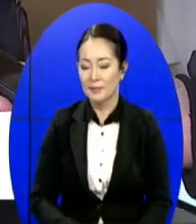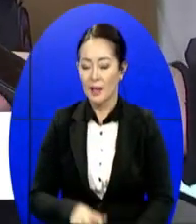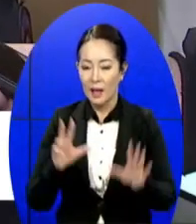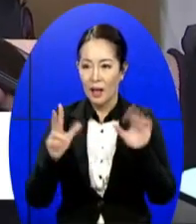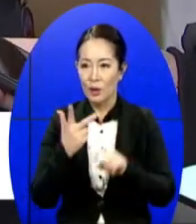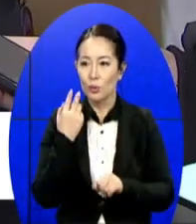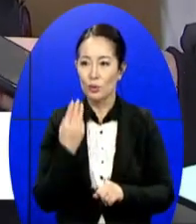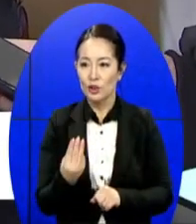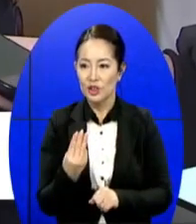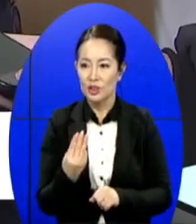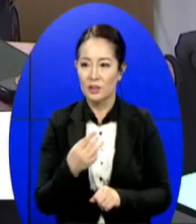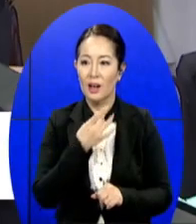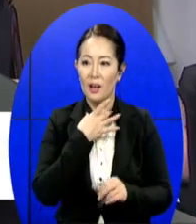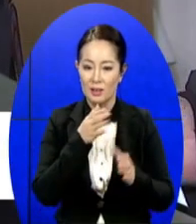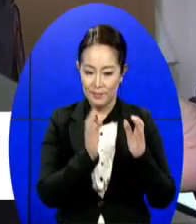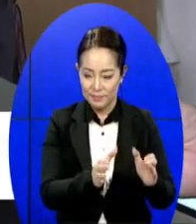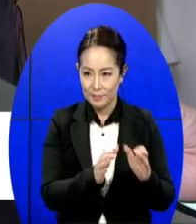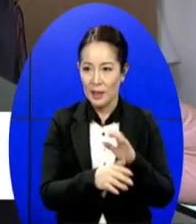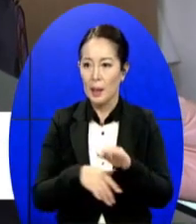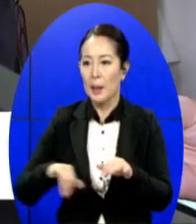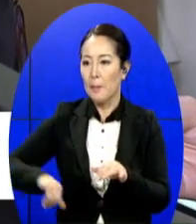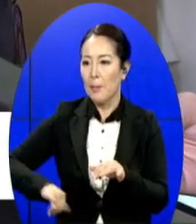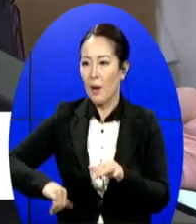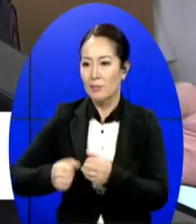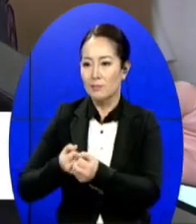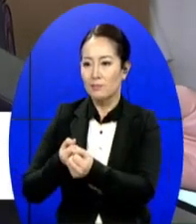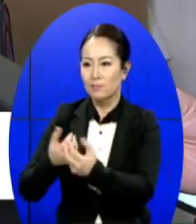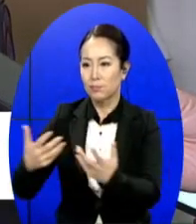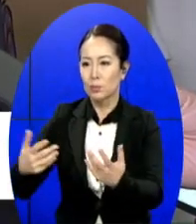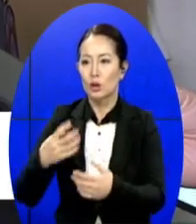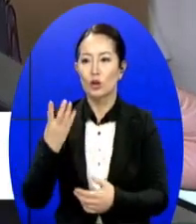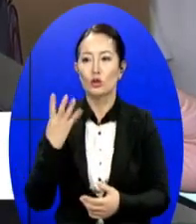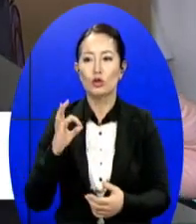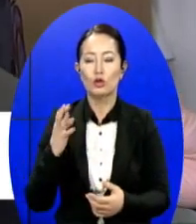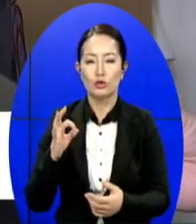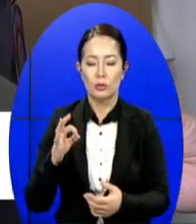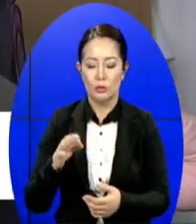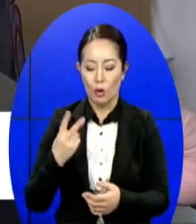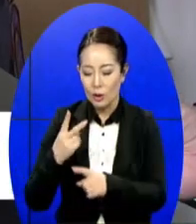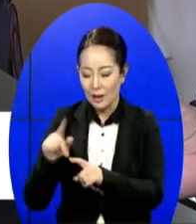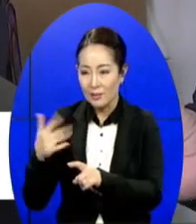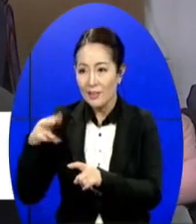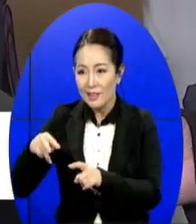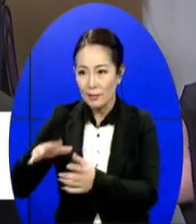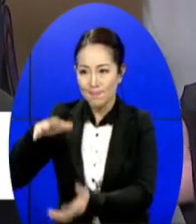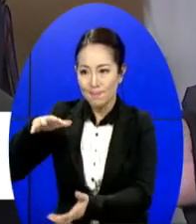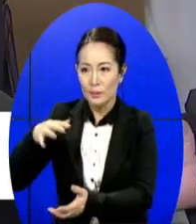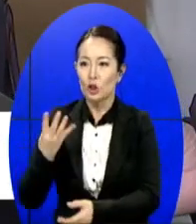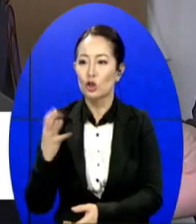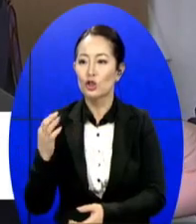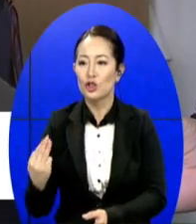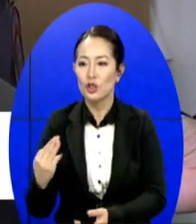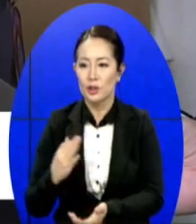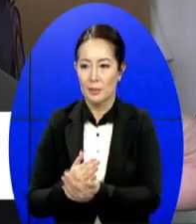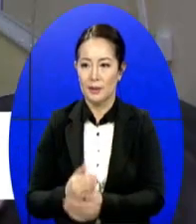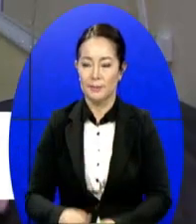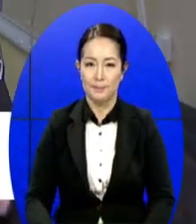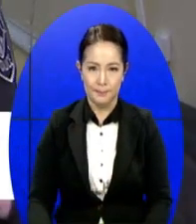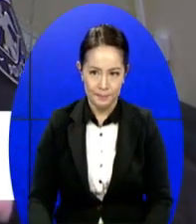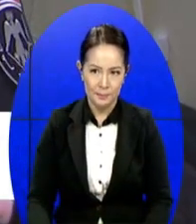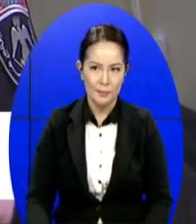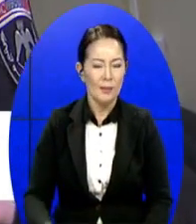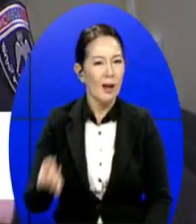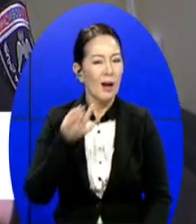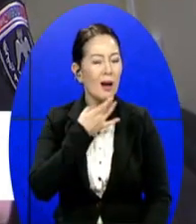13 шил арх байгаа. Пяв нь 40 том савтай 2.5 литр савтай пяв байна.